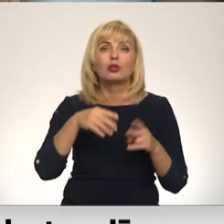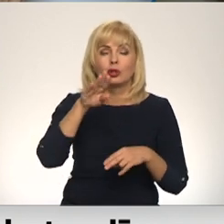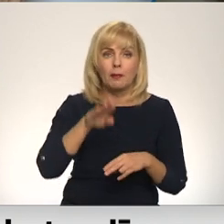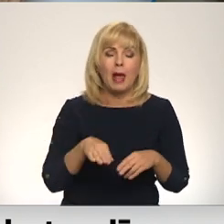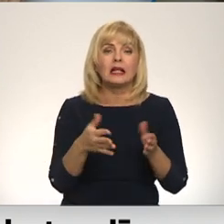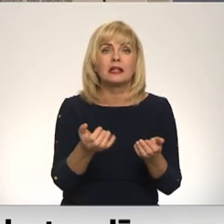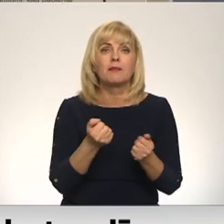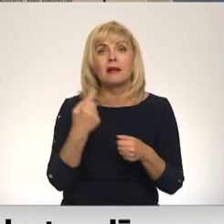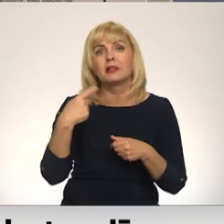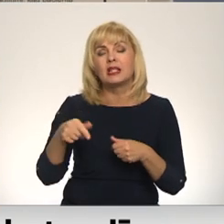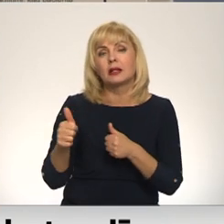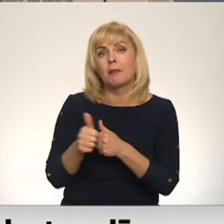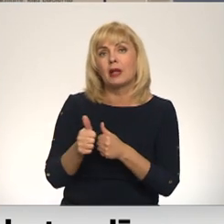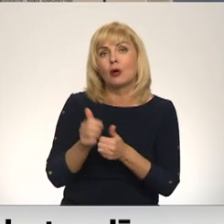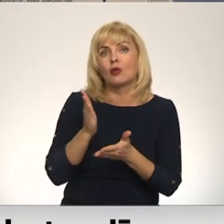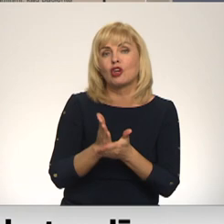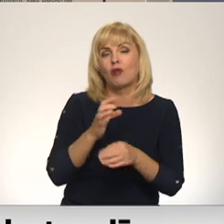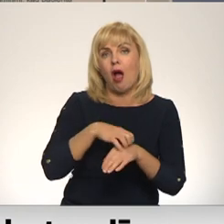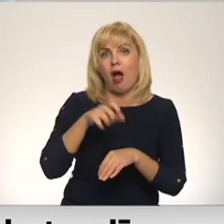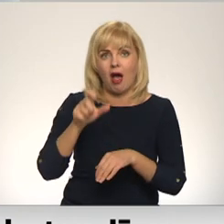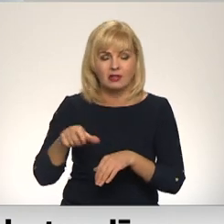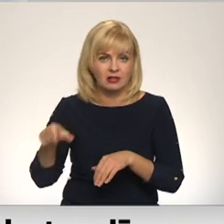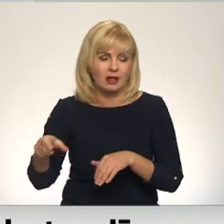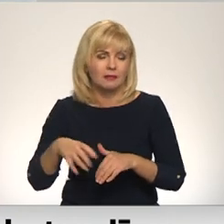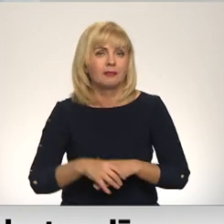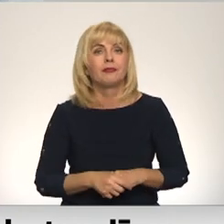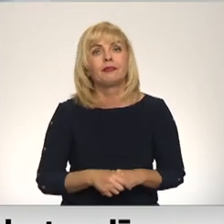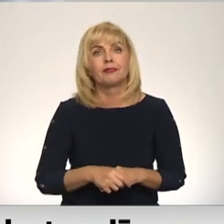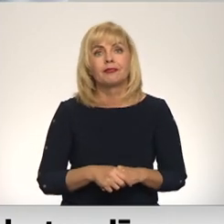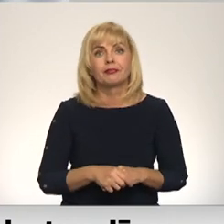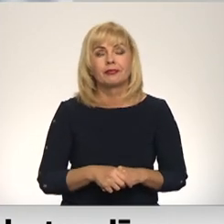mēnesi pieņēma citi blakus esošie ārsti. Dīnija Jemļanova, Māris Justs, RTV.